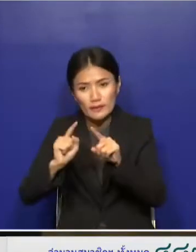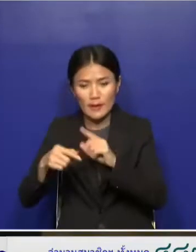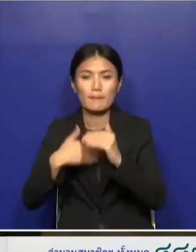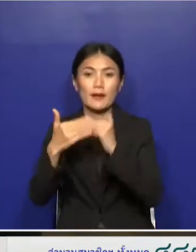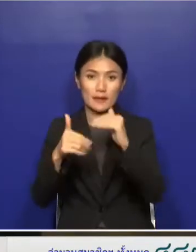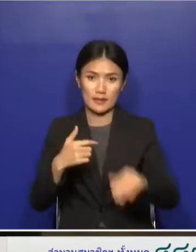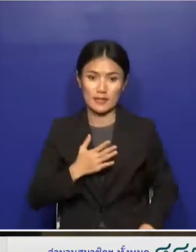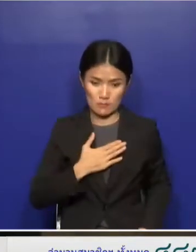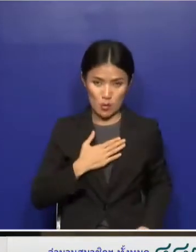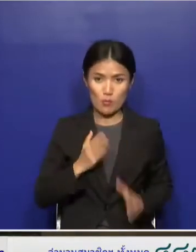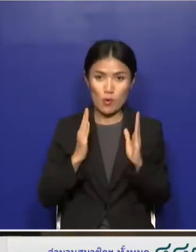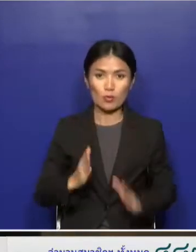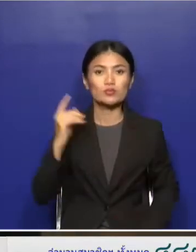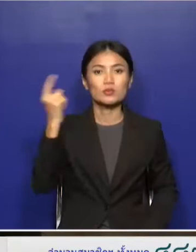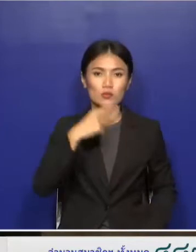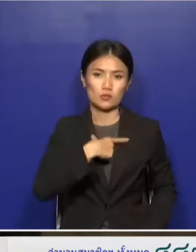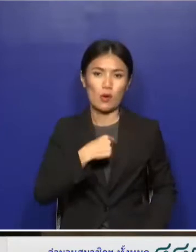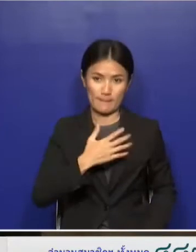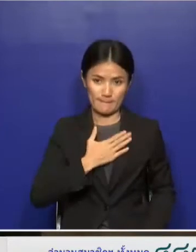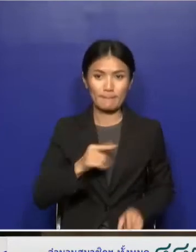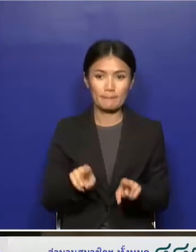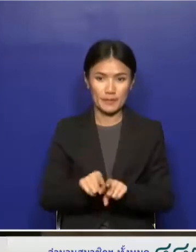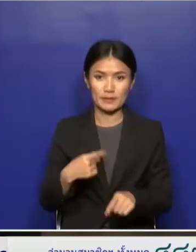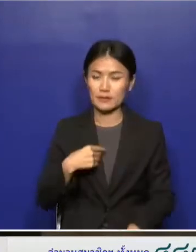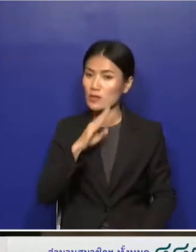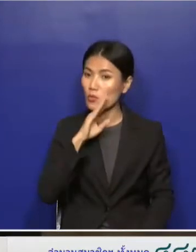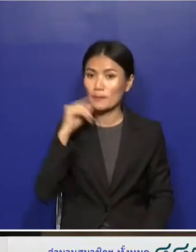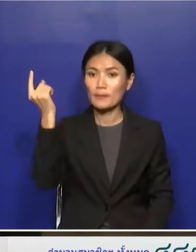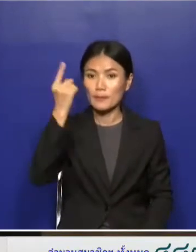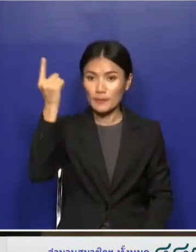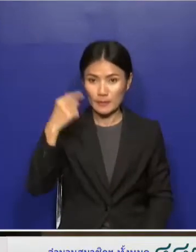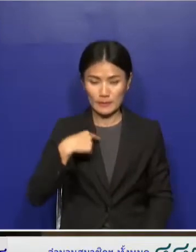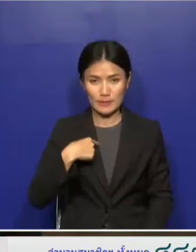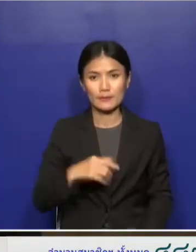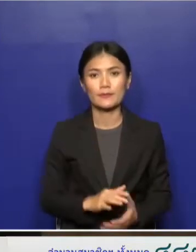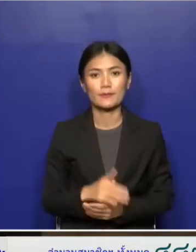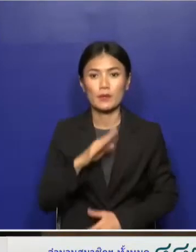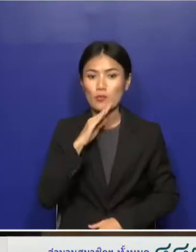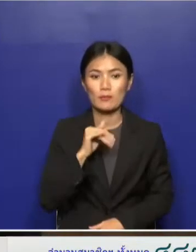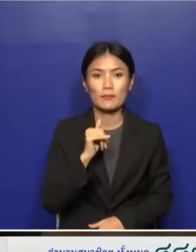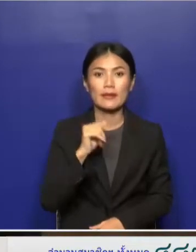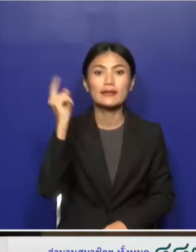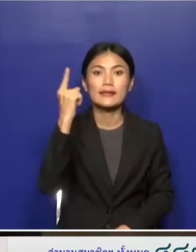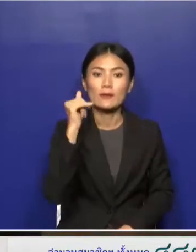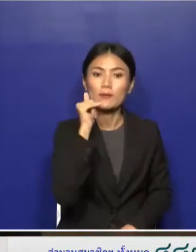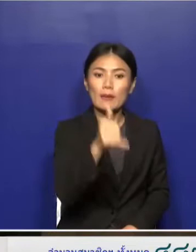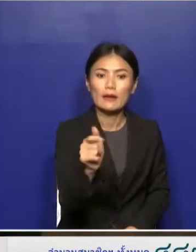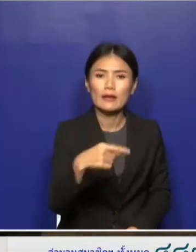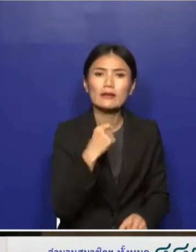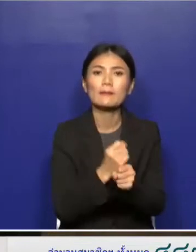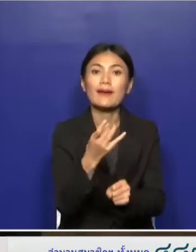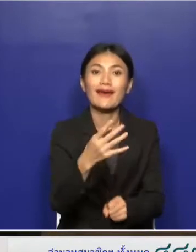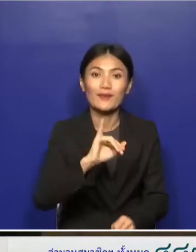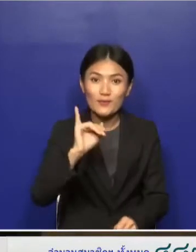ท่องเที่ยวอยู่บ่อยๆเวลาเราไปเที่ยวเนี่ยเราประเด็นที่สำคัญเนี่ยเราต้องรู้ก่อนว่าเราจะไปทำอะไรแล้วประเด็นต่อไป